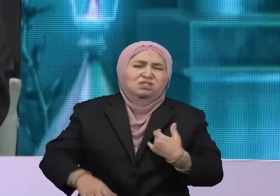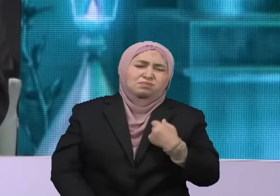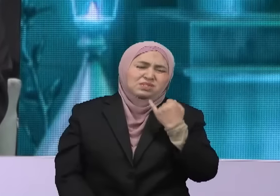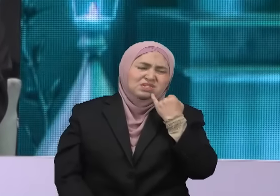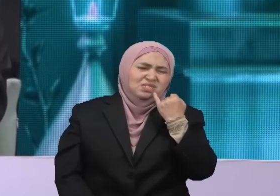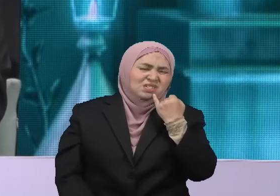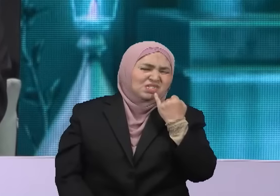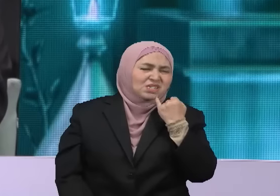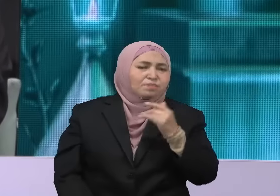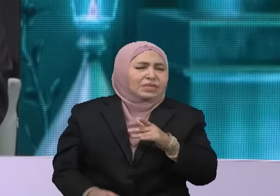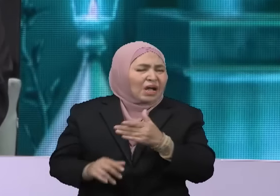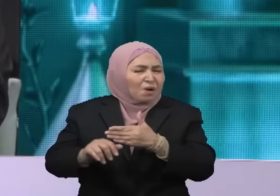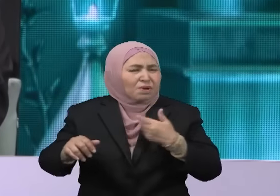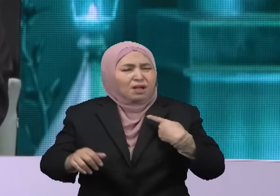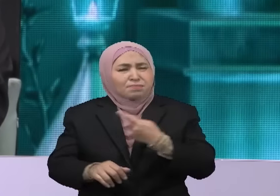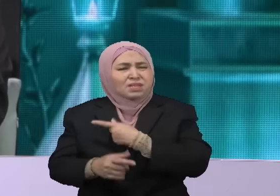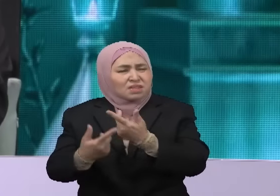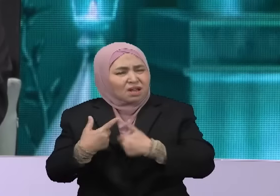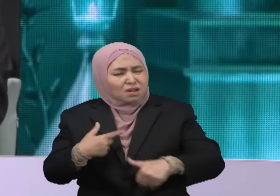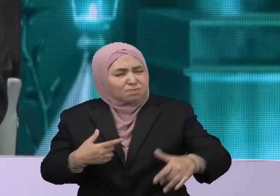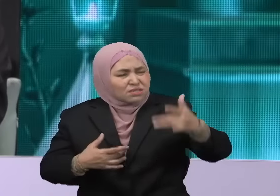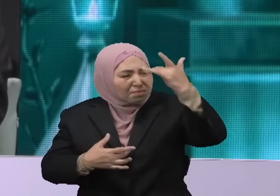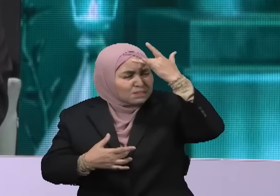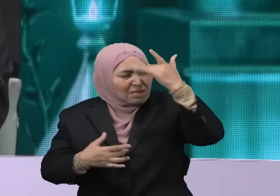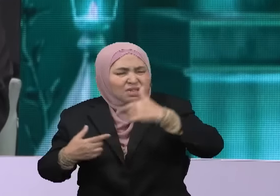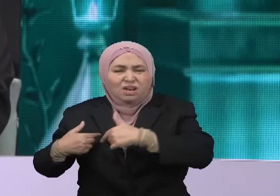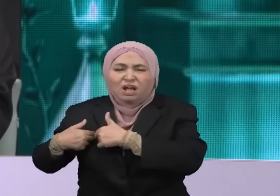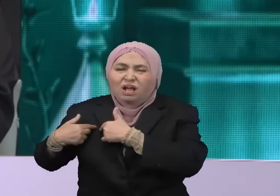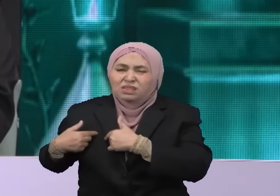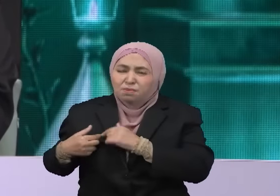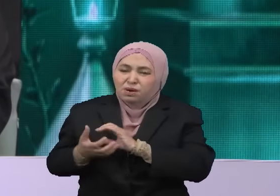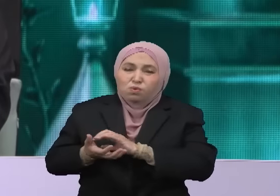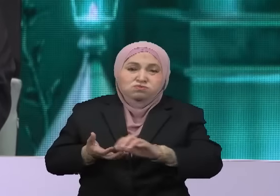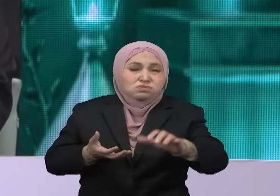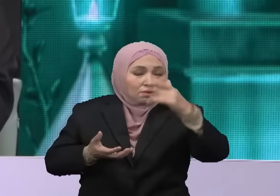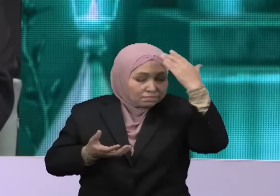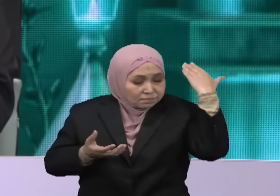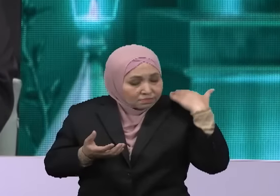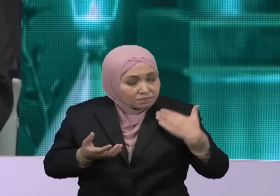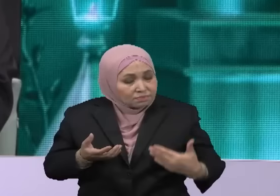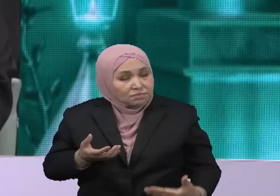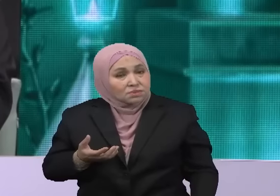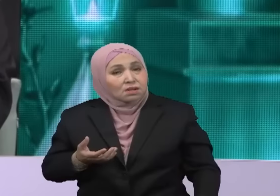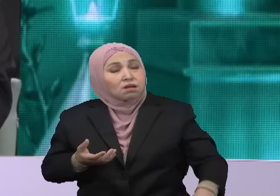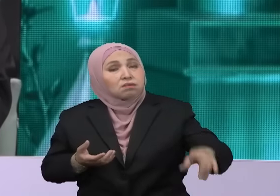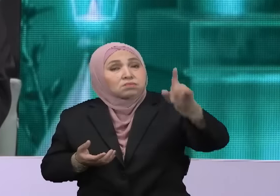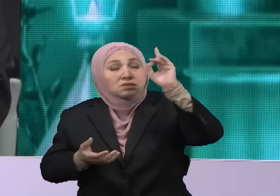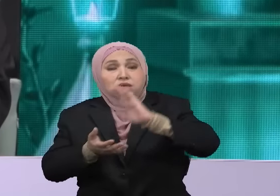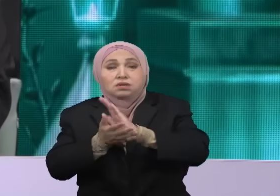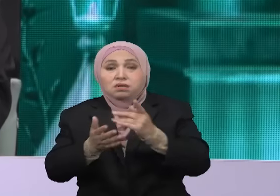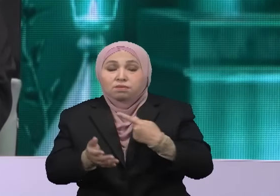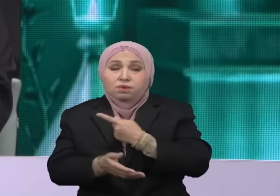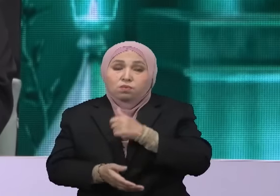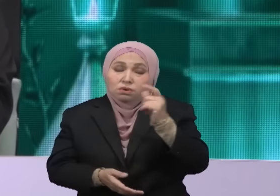iri hati, ya Allah. Jauhkanlah kami semua daripada penyakit-penyakit hati yang boleh merosakkan diri kami ini, ya Allah. Ya Allah, ya Tuhan kami, jadikanlah kami orang yang